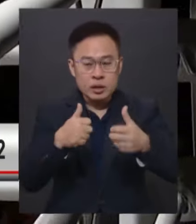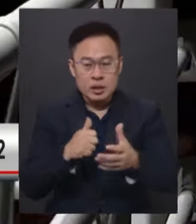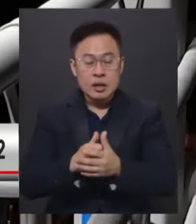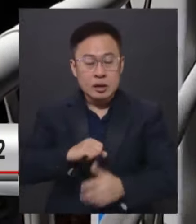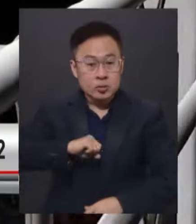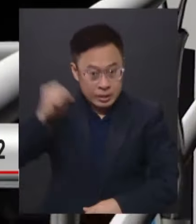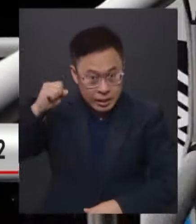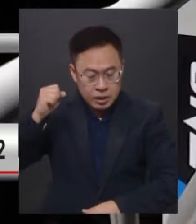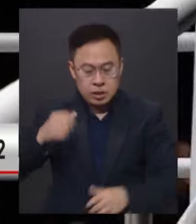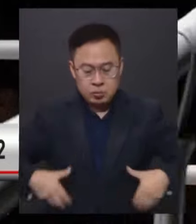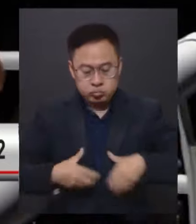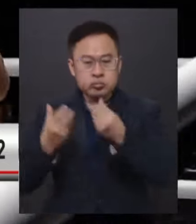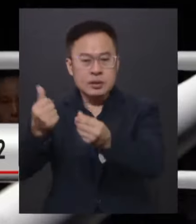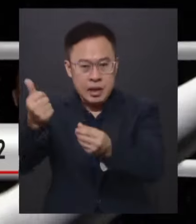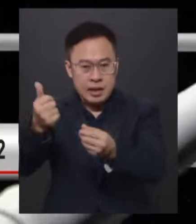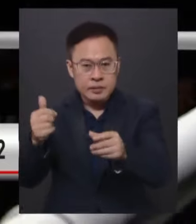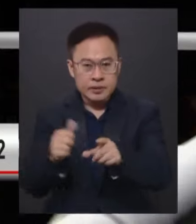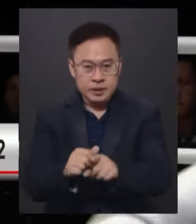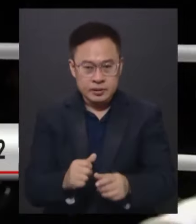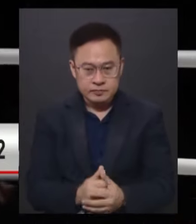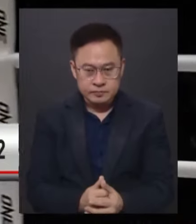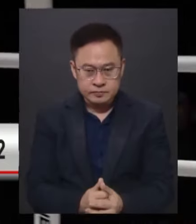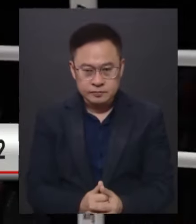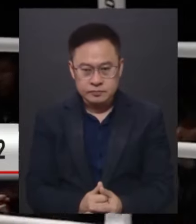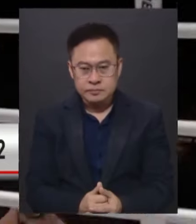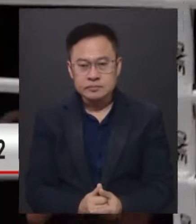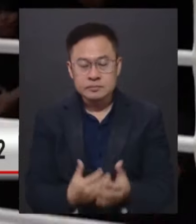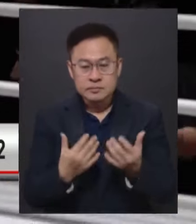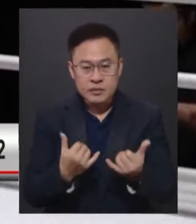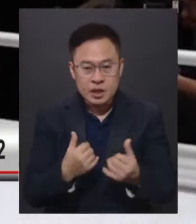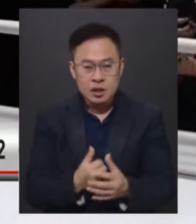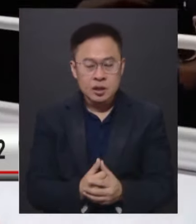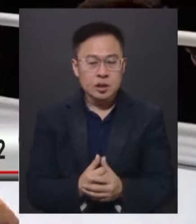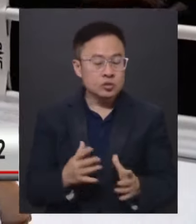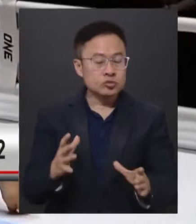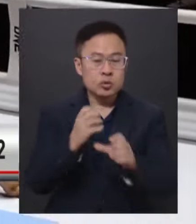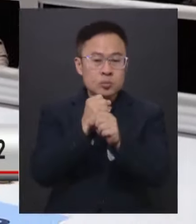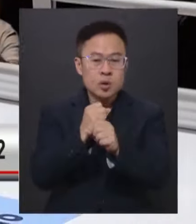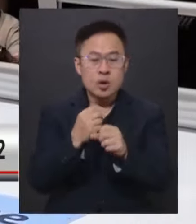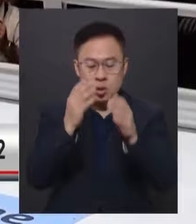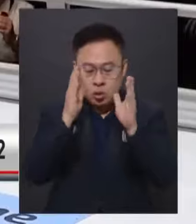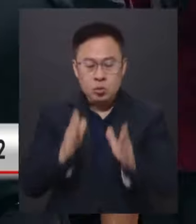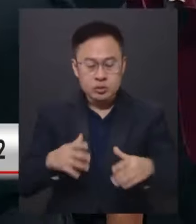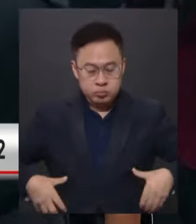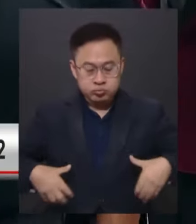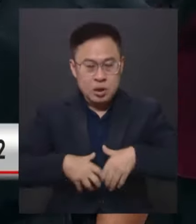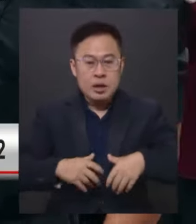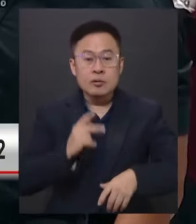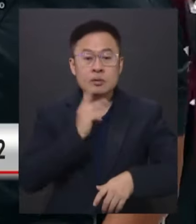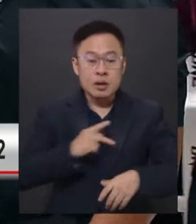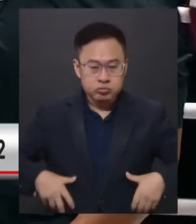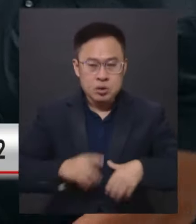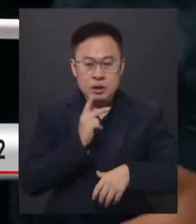ใหม่ทันทีนั่นก็คือเท่ากับว่าอาตอนขึ้นช่างเนี่ยทางซามิล่าที่เป็นเจ้าของแชมป์เก่าเนี่ยทำน้ำหนักไม่ผ่านก็เลยกลายเป็นว่าถ้าเกิดว่าใน